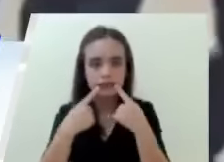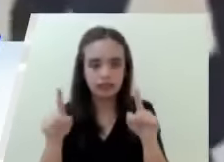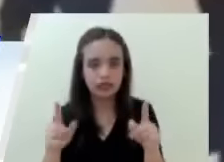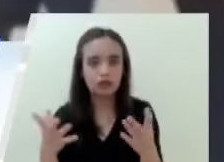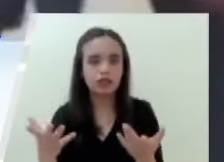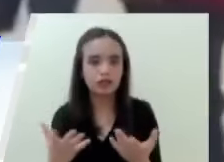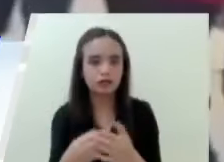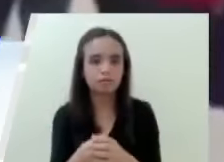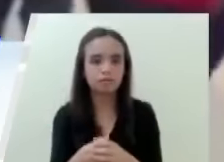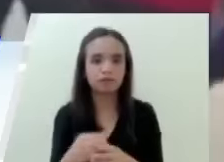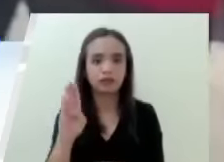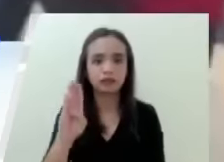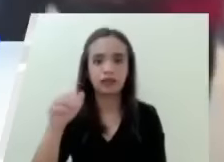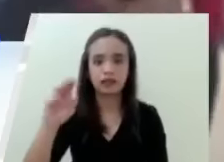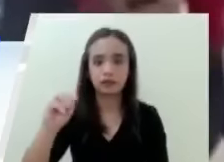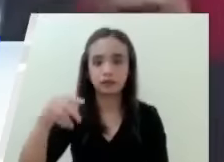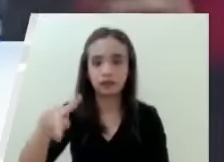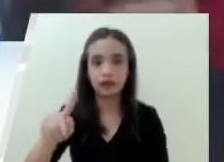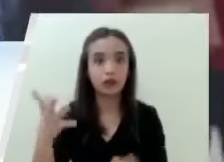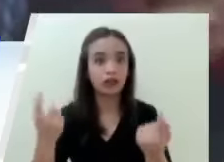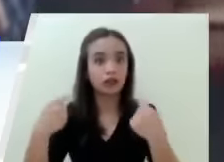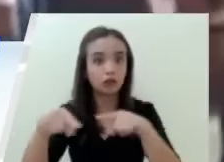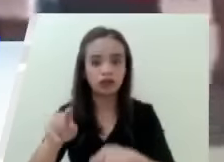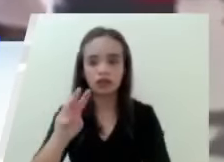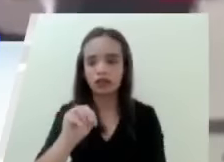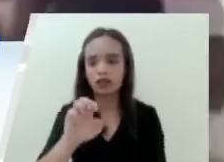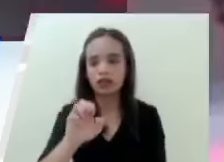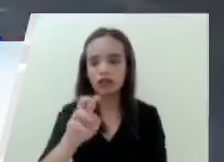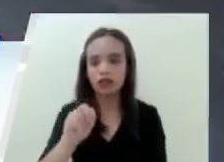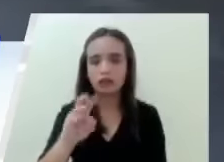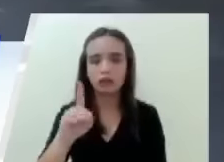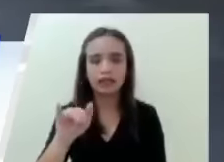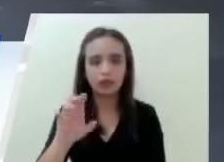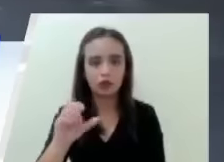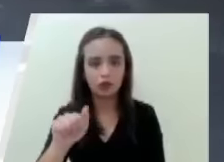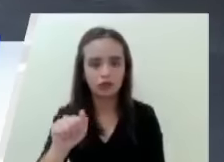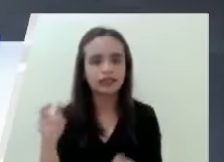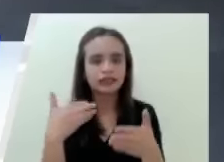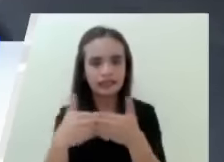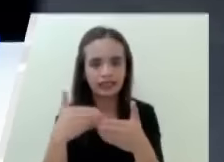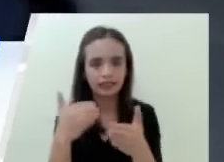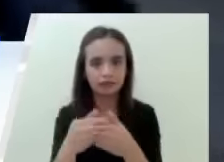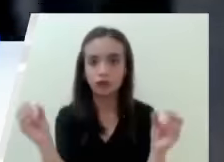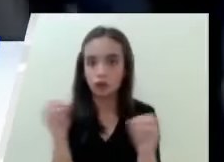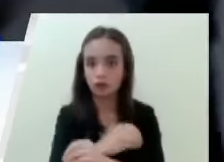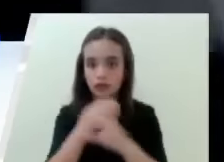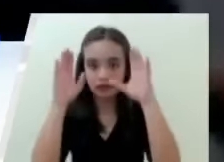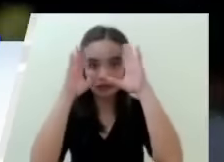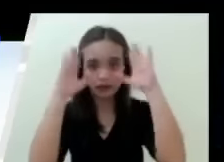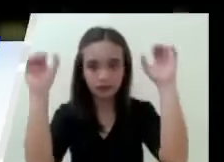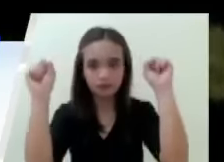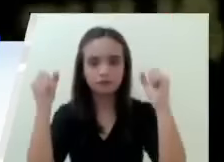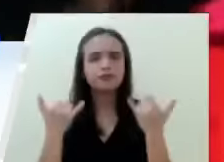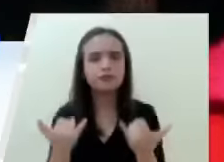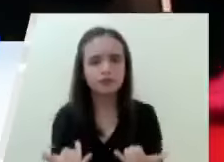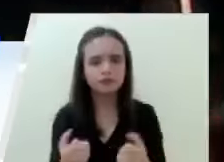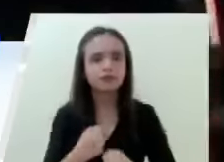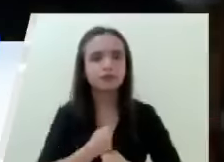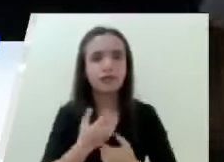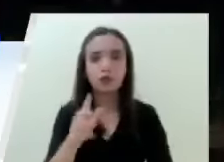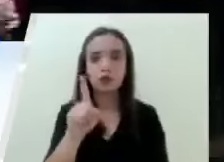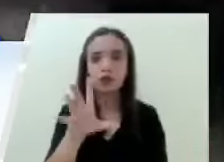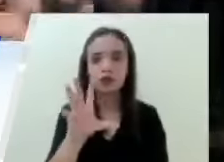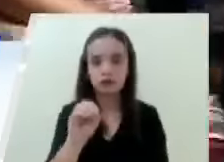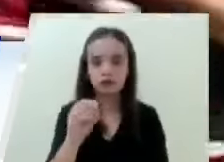BMP. Papunta naman silang Menjola malapit sa Malacañang. Sigaw ng mga manggagawa ngayong araw nila ang 150 pesos na aumento sa